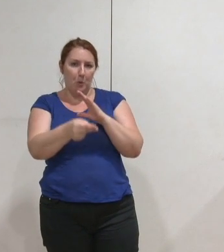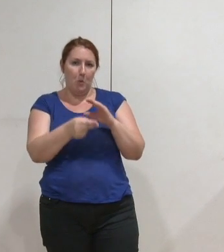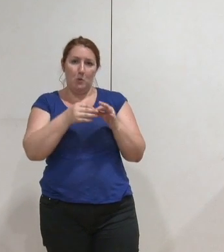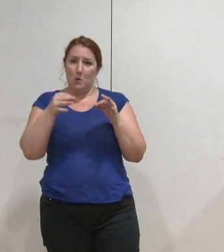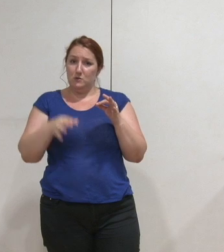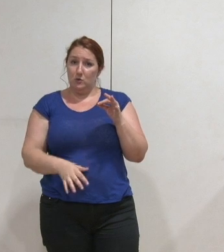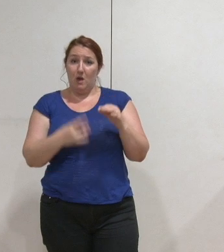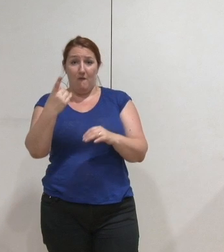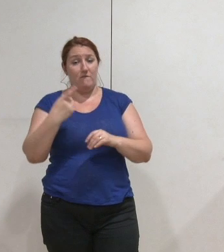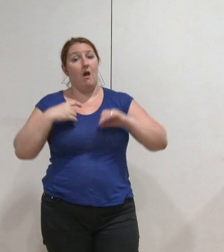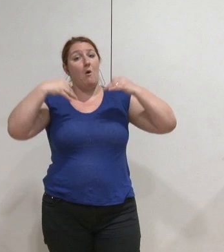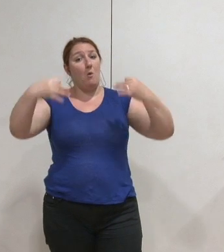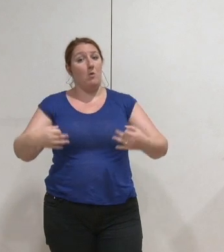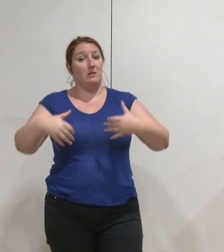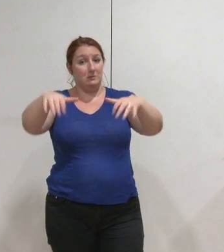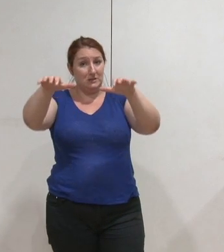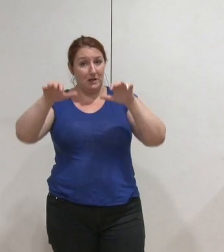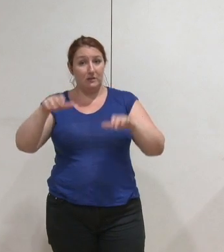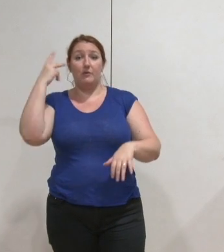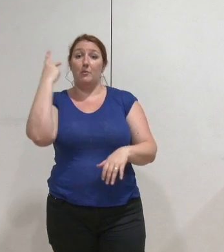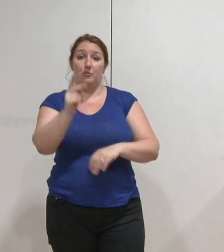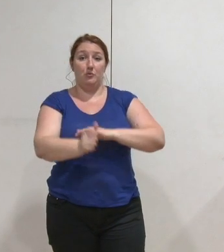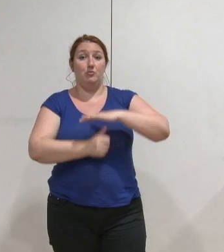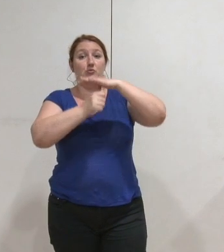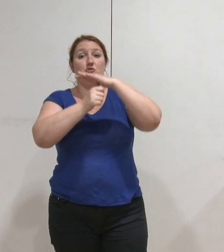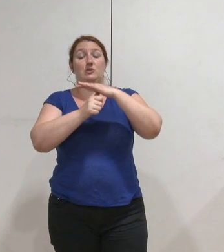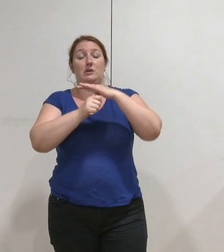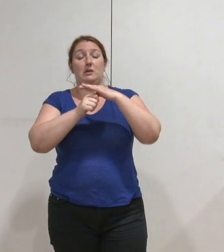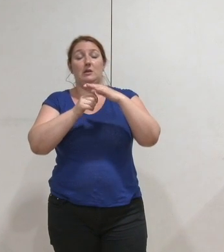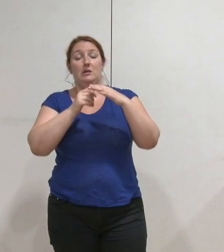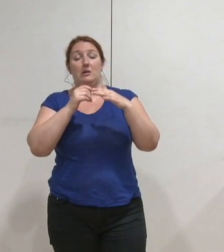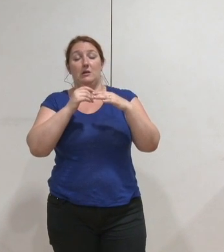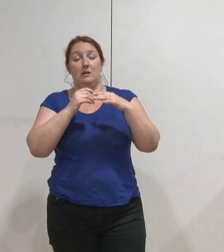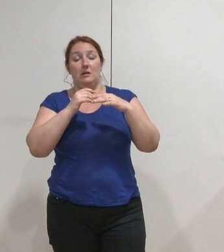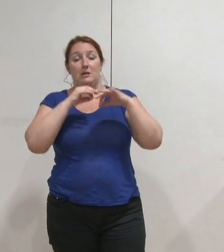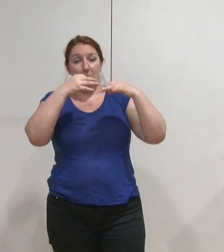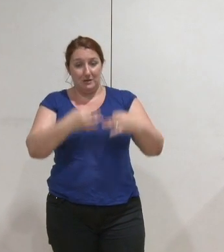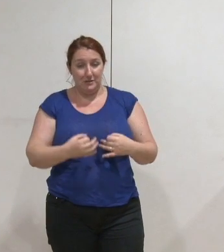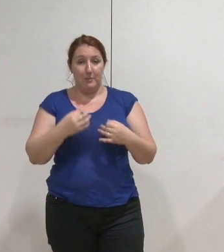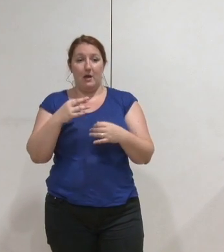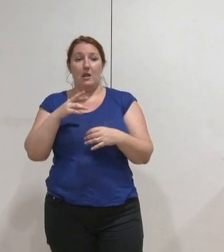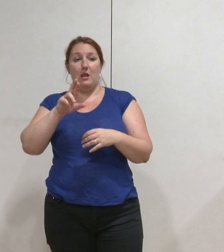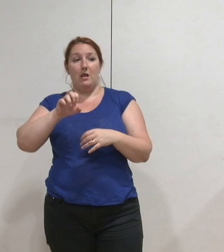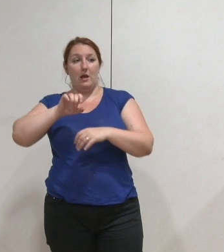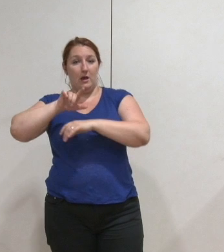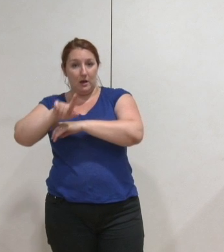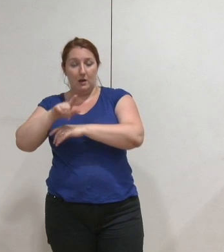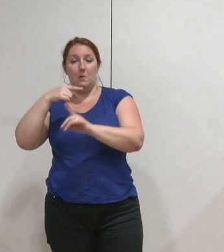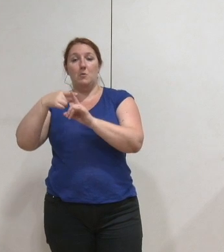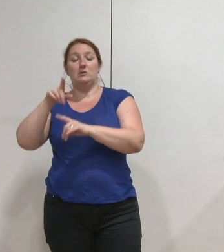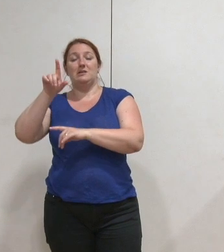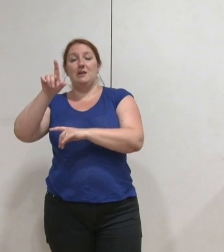issus des comptes administratifs du budget principal de la Régie des eaux de Grenoble et de la régie de l'eau potable auquel nous